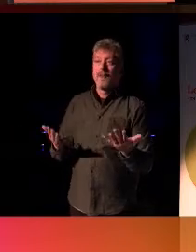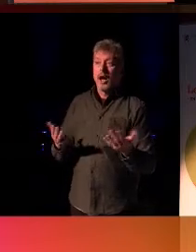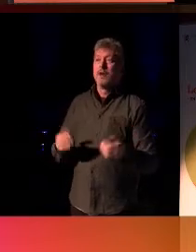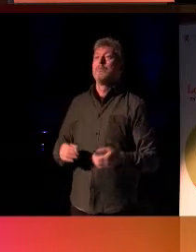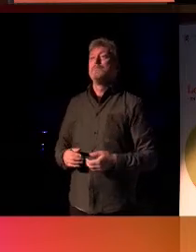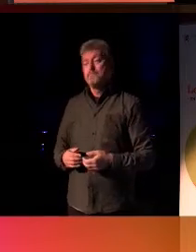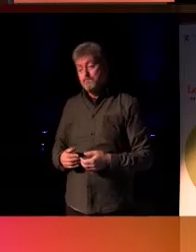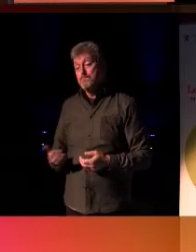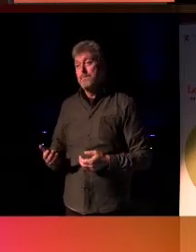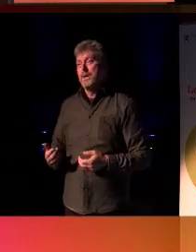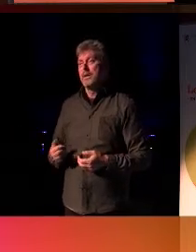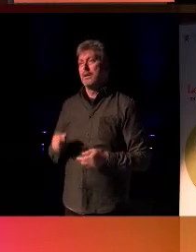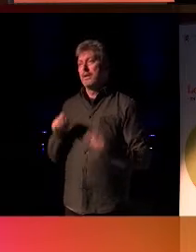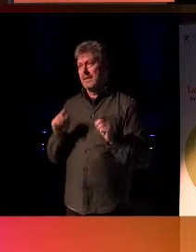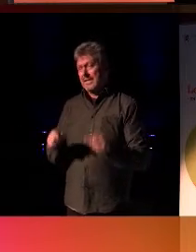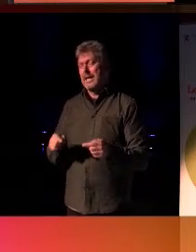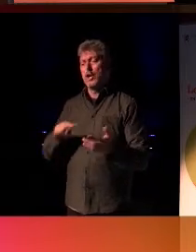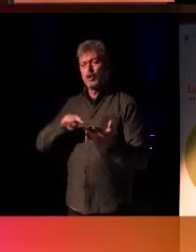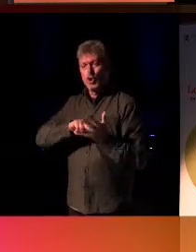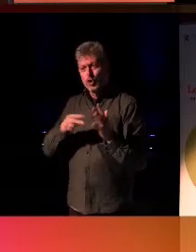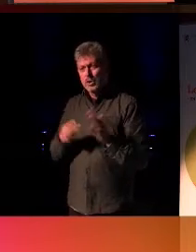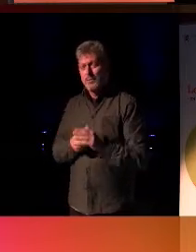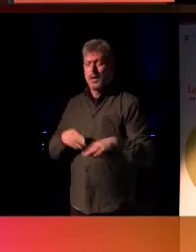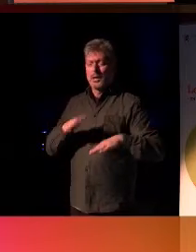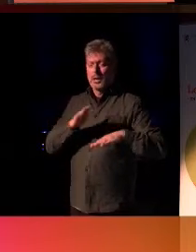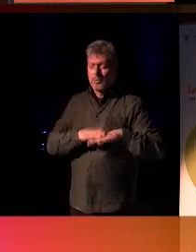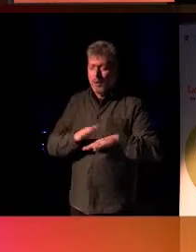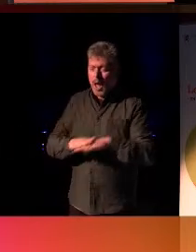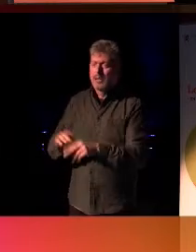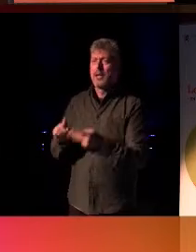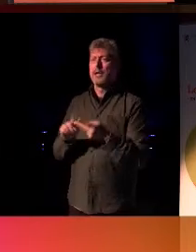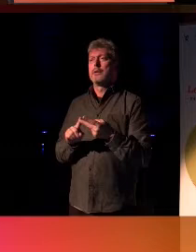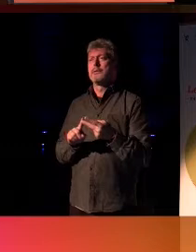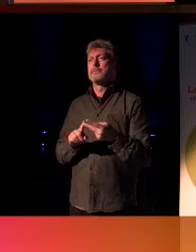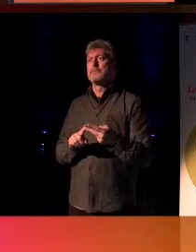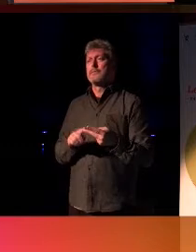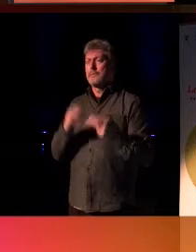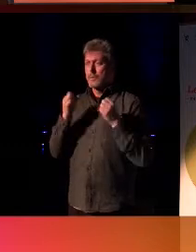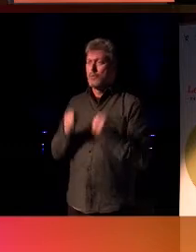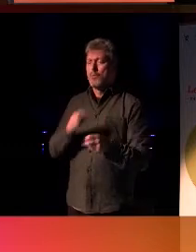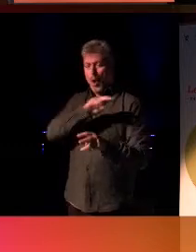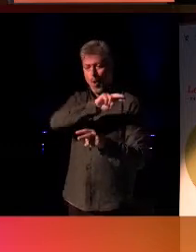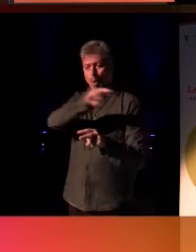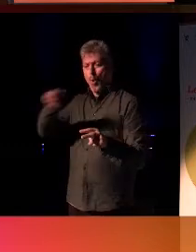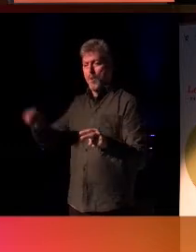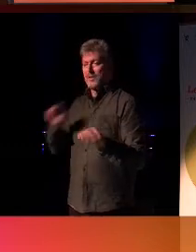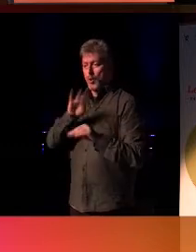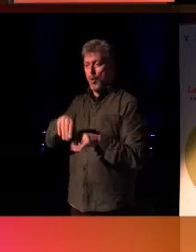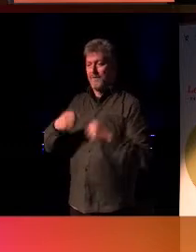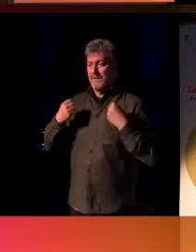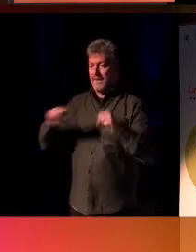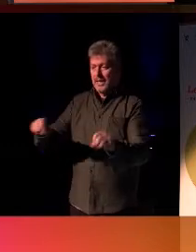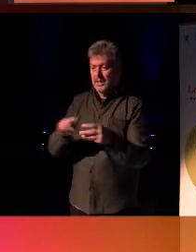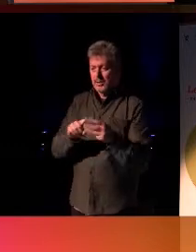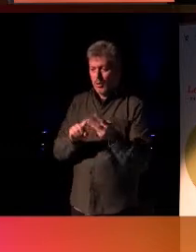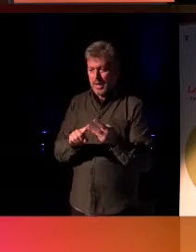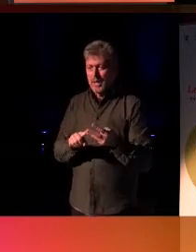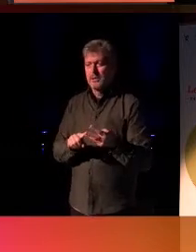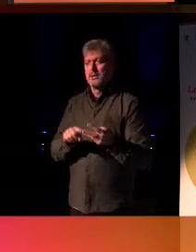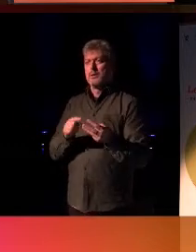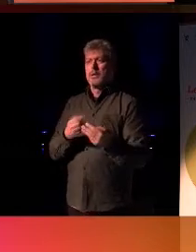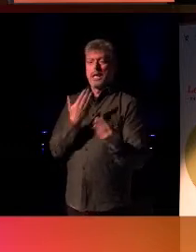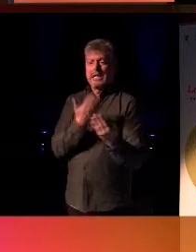Vel, det er systematikken i det å planlegge. Du må ha oversikt over din virksomhet, tilbudet